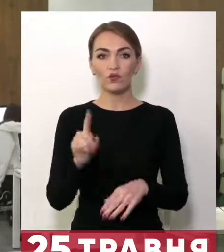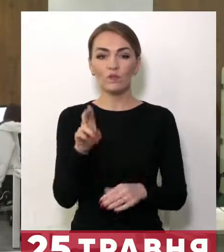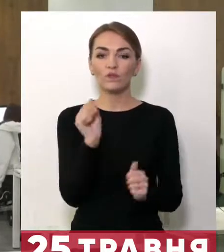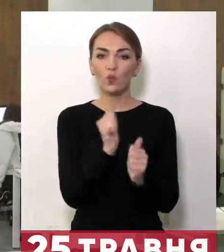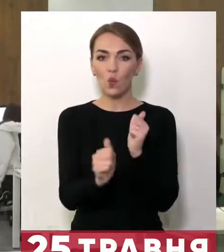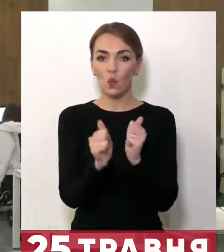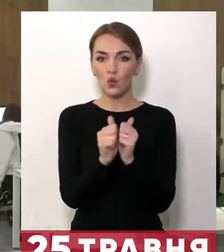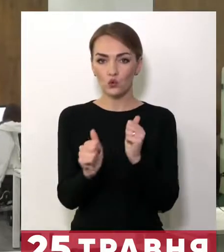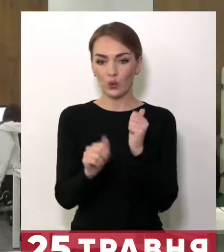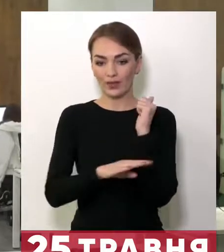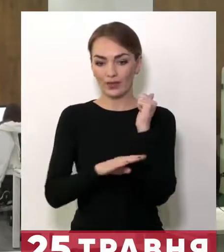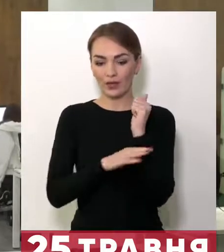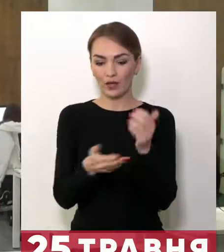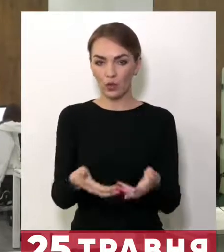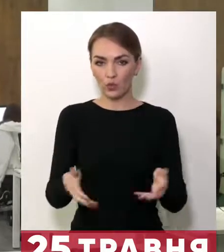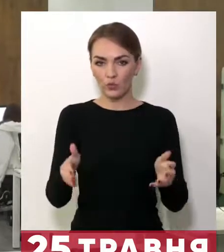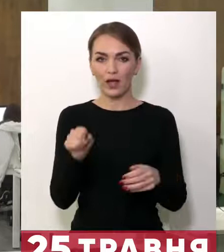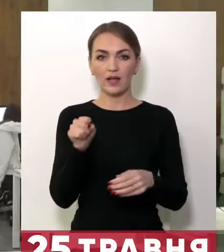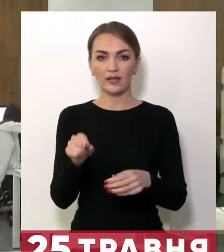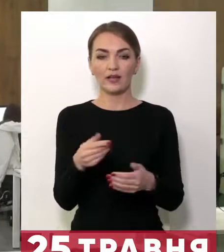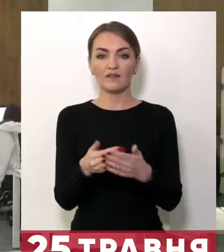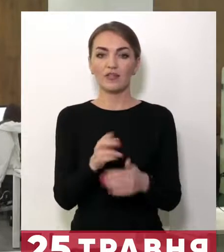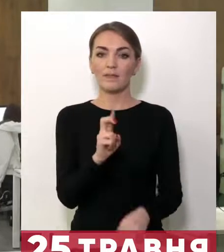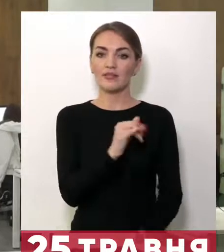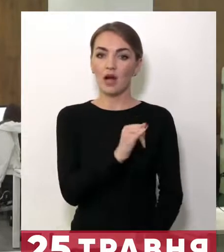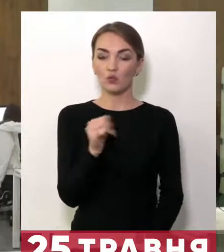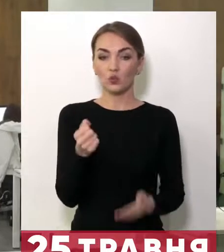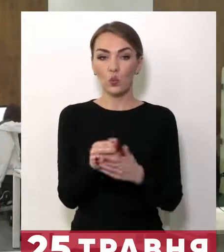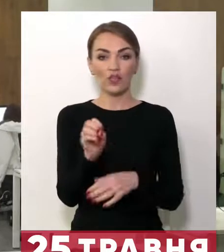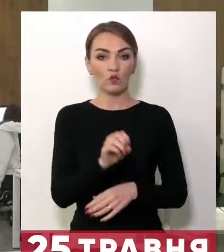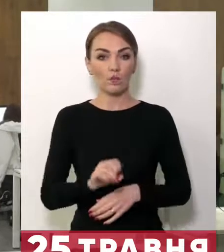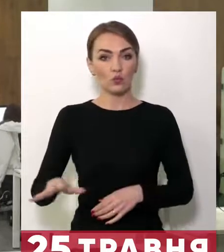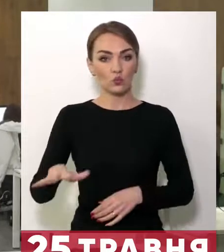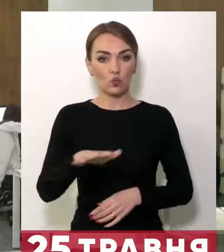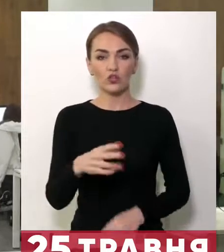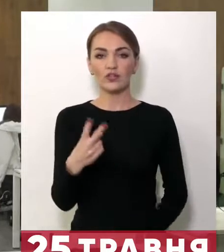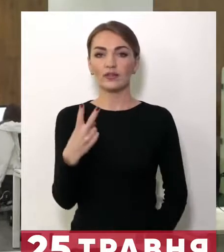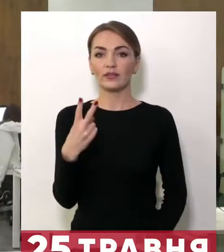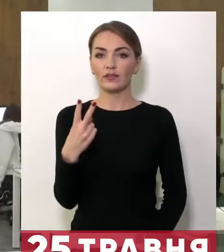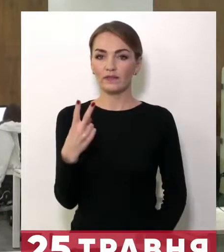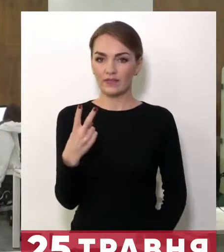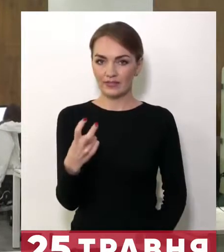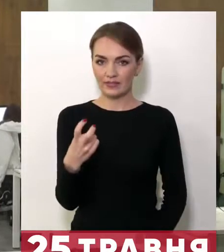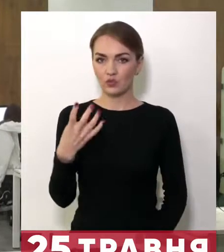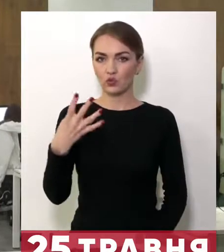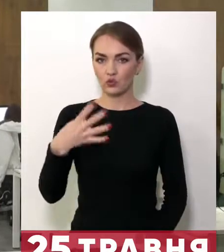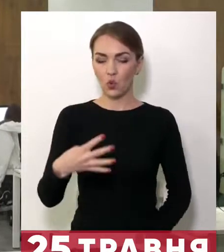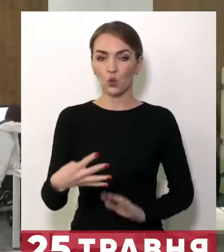у кожній лунці, а їх від Бессарабської до Європейської площі